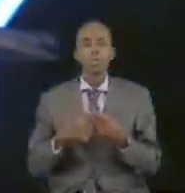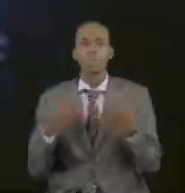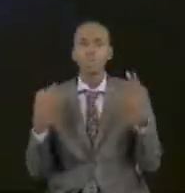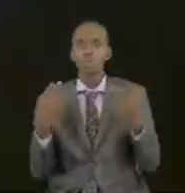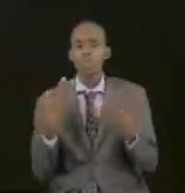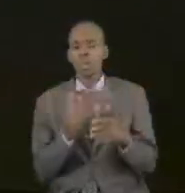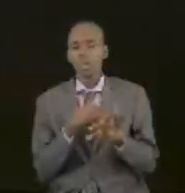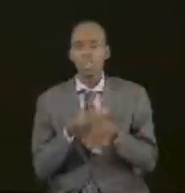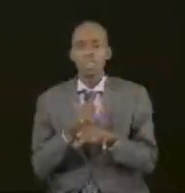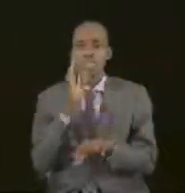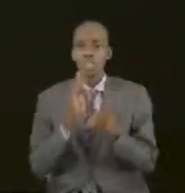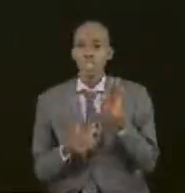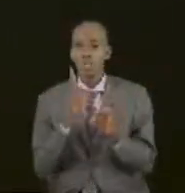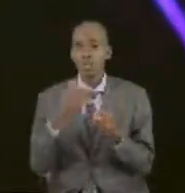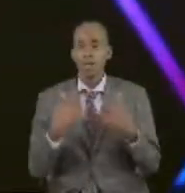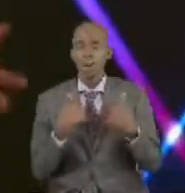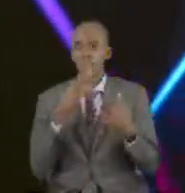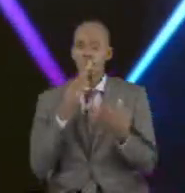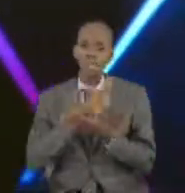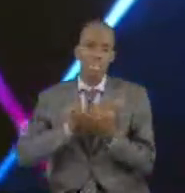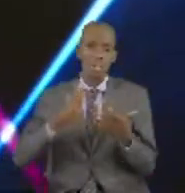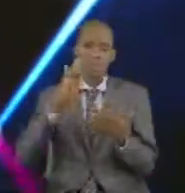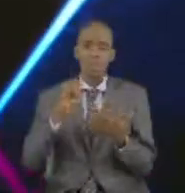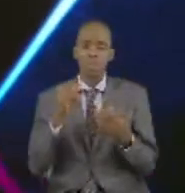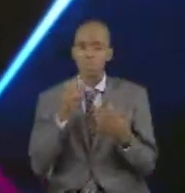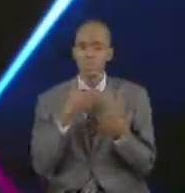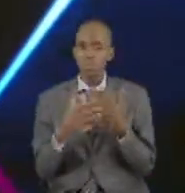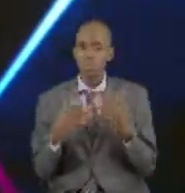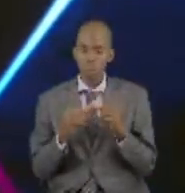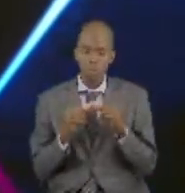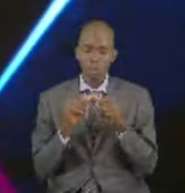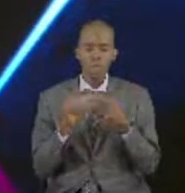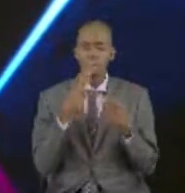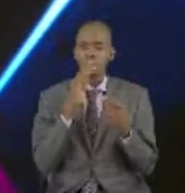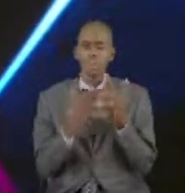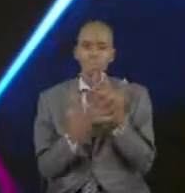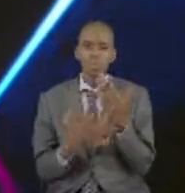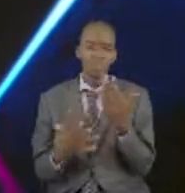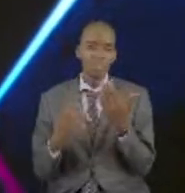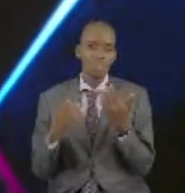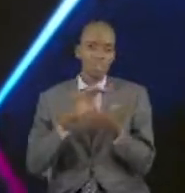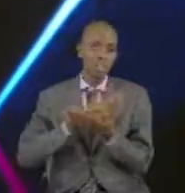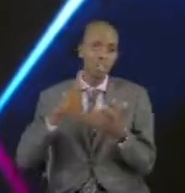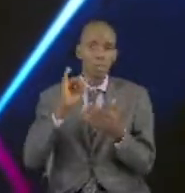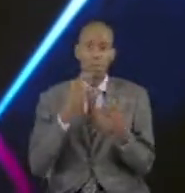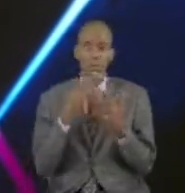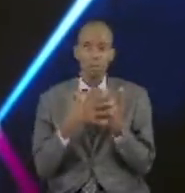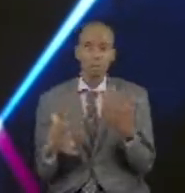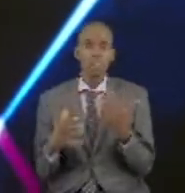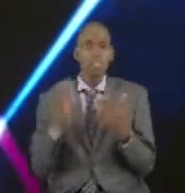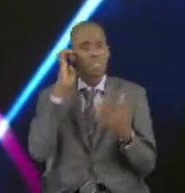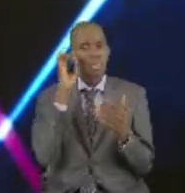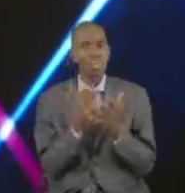à la tromper si vous avez été lavé par le sang et que vous demeurez pure s'est consacré gelée qui a les mains pures